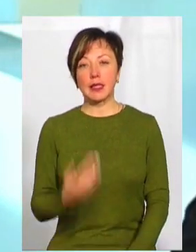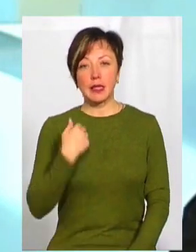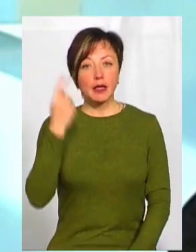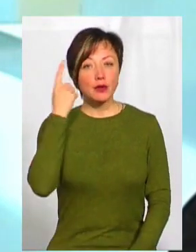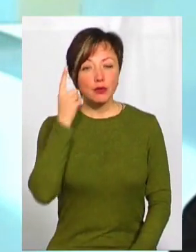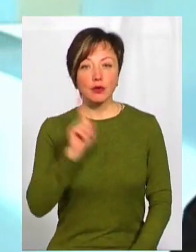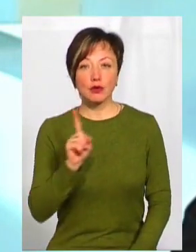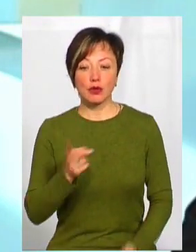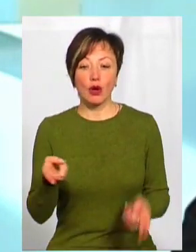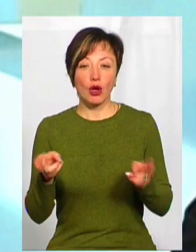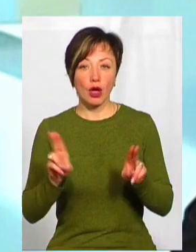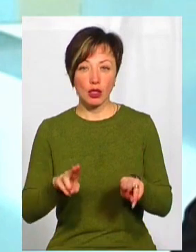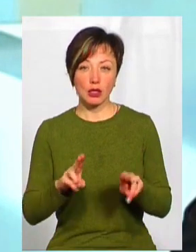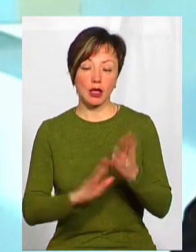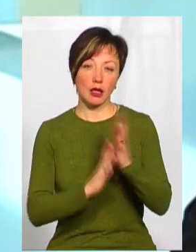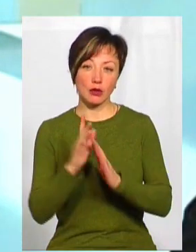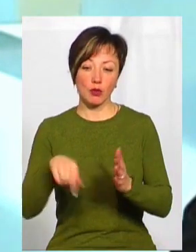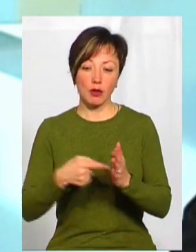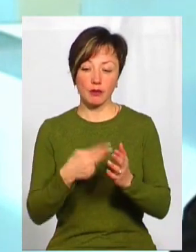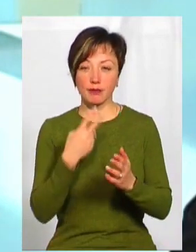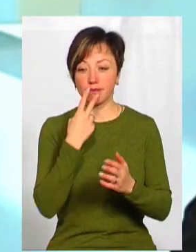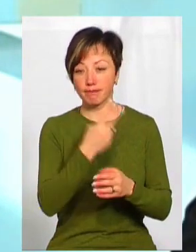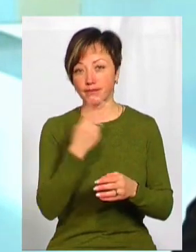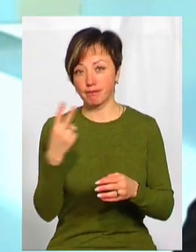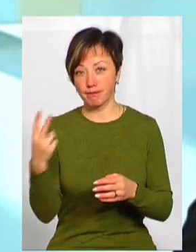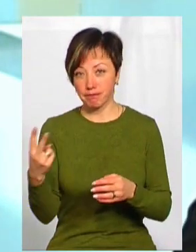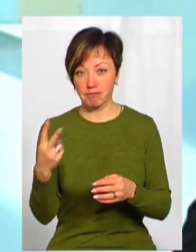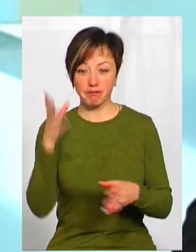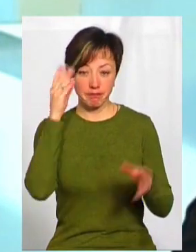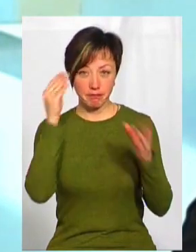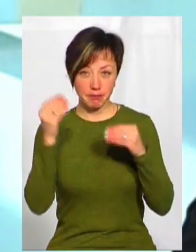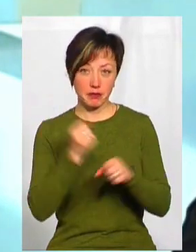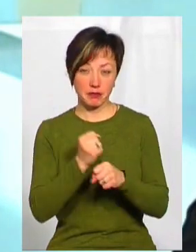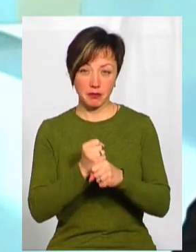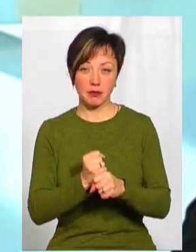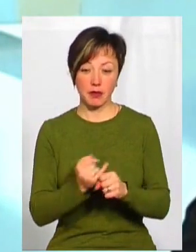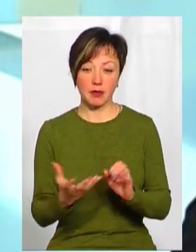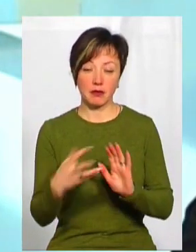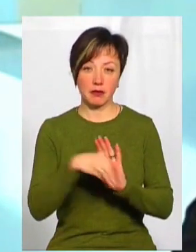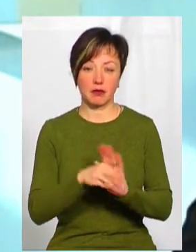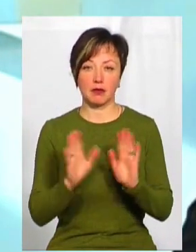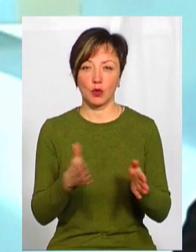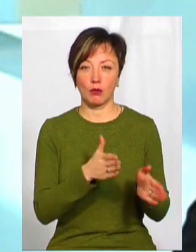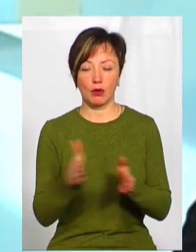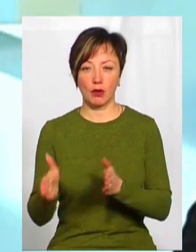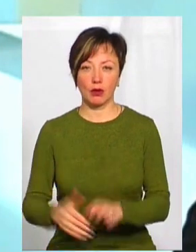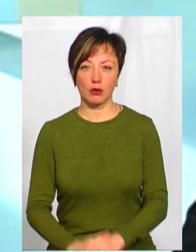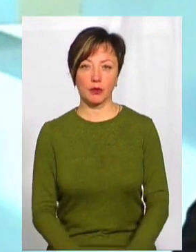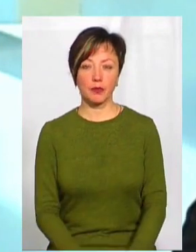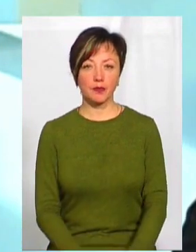думаю, що і решта лісокомунальних подивляться, одне-друге підприємство почне це робити і підключиться, і буде порядок.